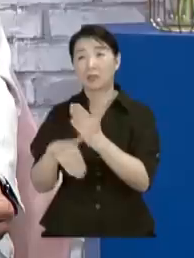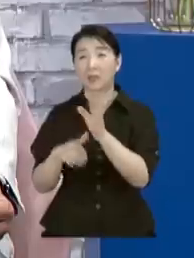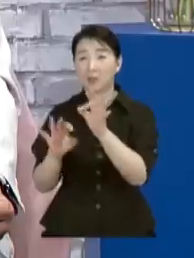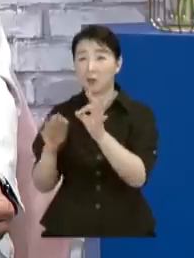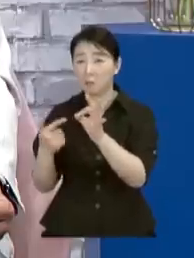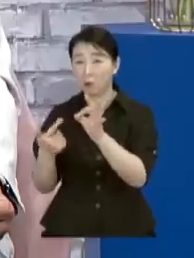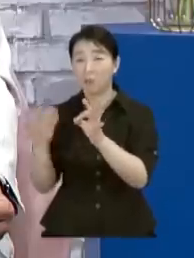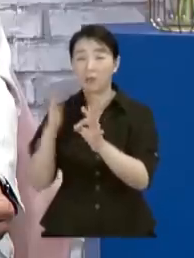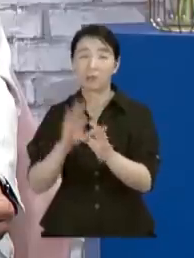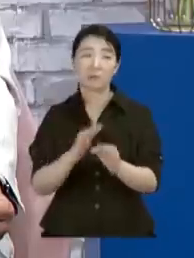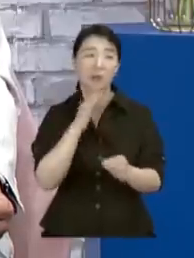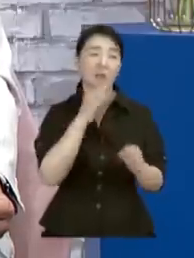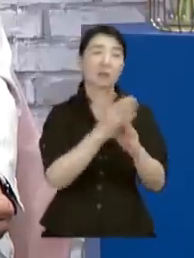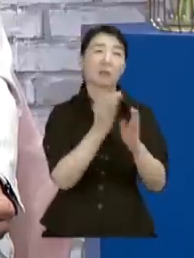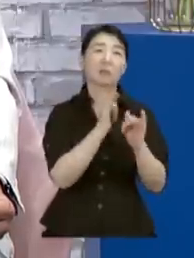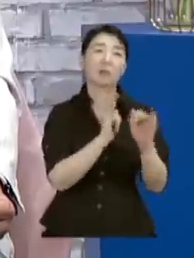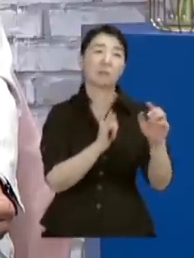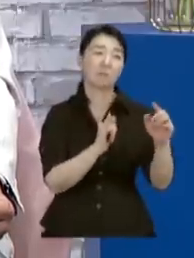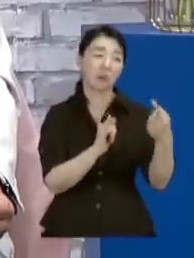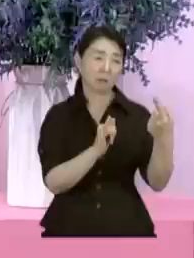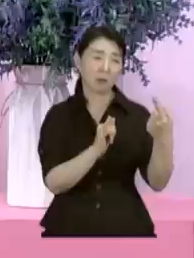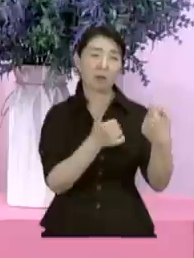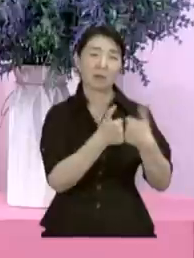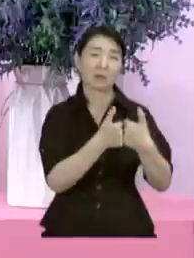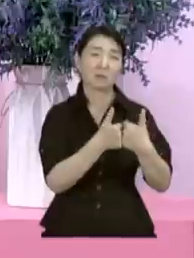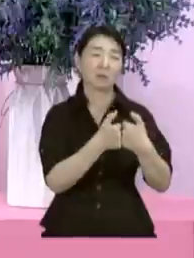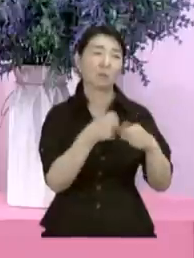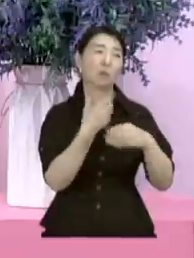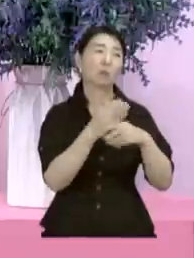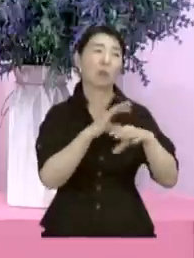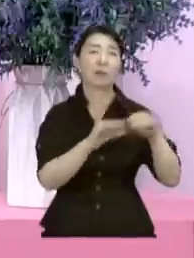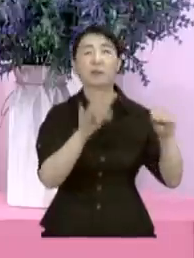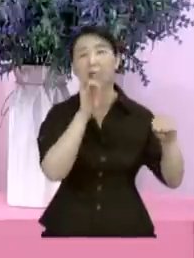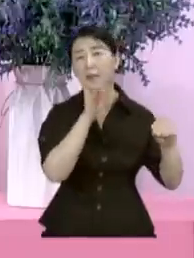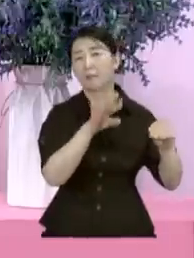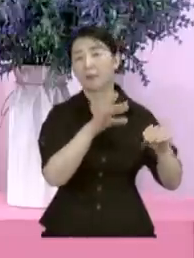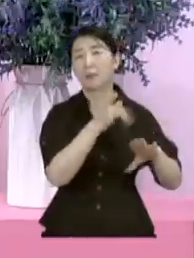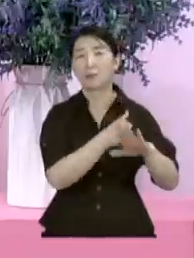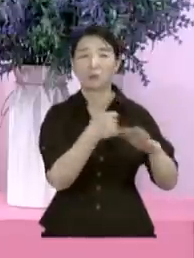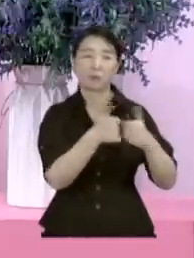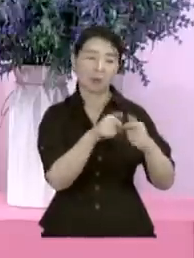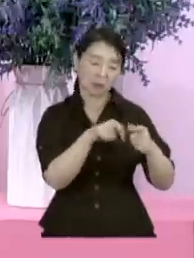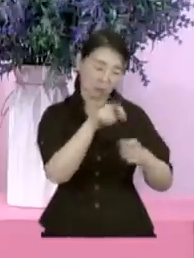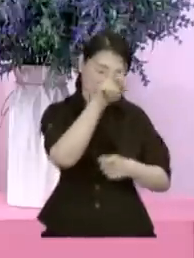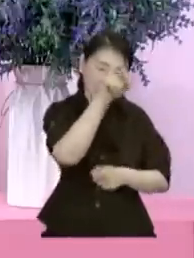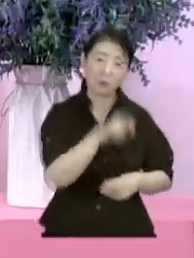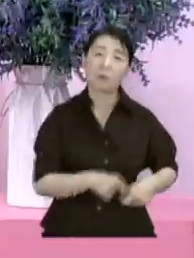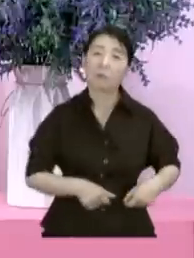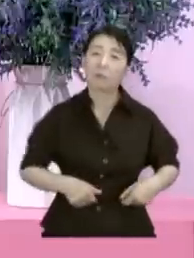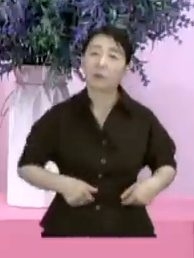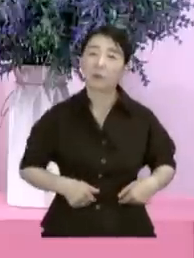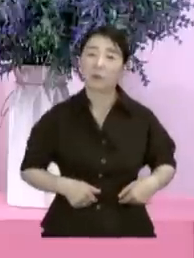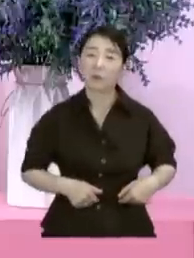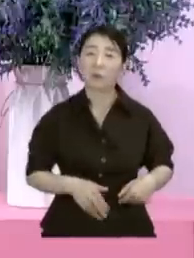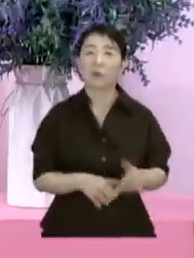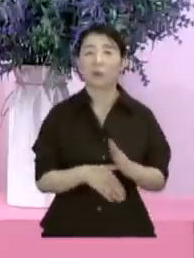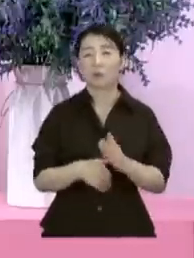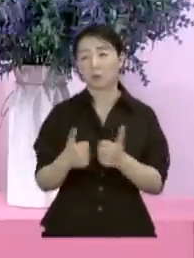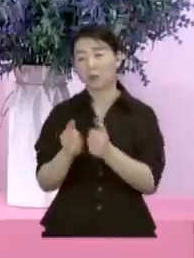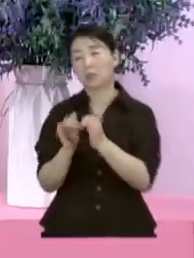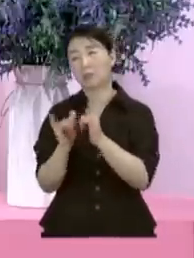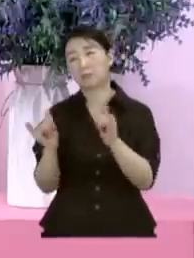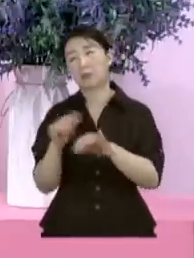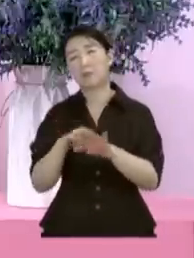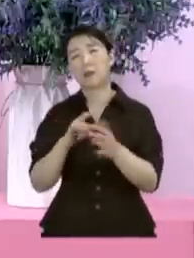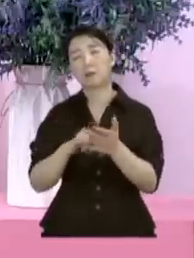안 이루어져요. 그래서 예, 기나긴 지원과 상담이 필요한데 그렇게 하다 보면 이게 지칠 수도 있고